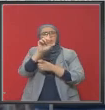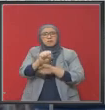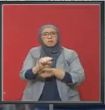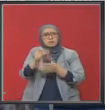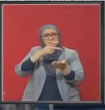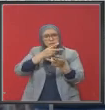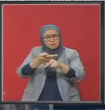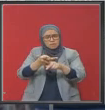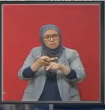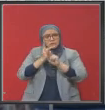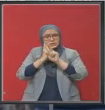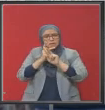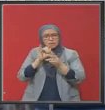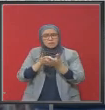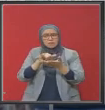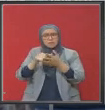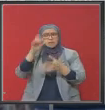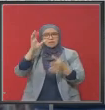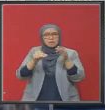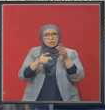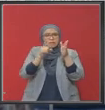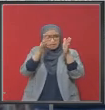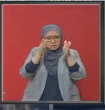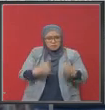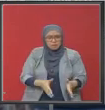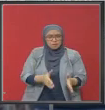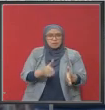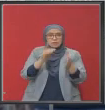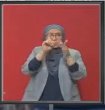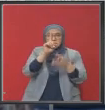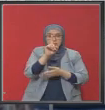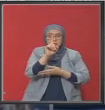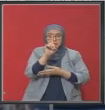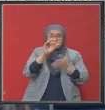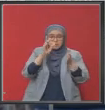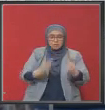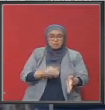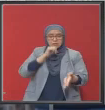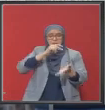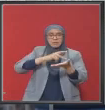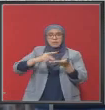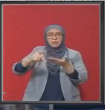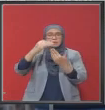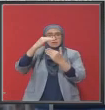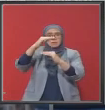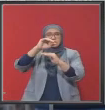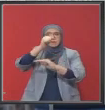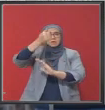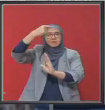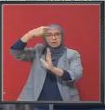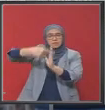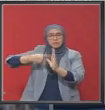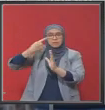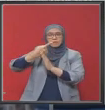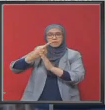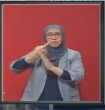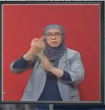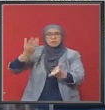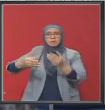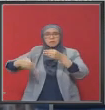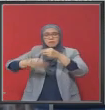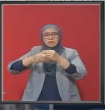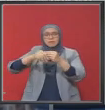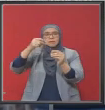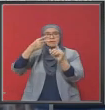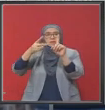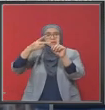sebab kalau seseorang peminjam itu tidak membayar untuk tempo 10 bulan atau mungkin ditambah 12 hingga